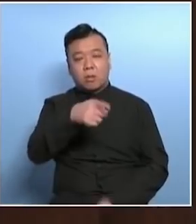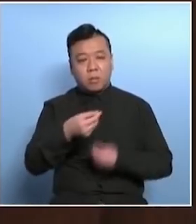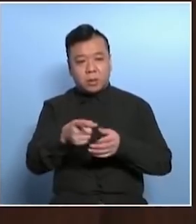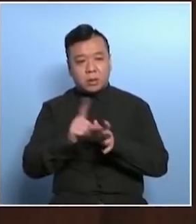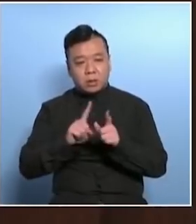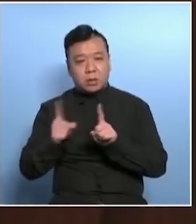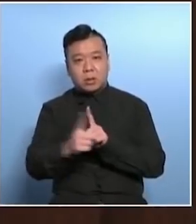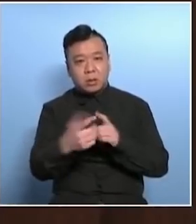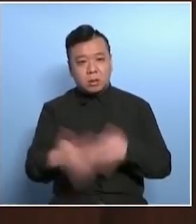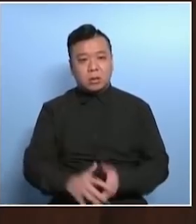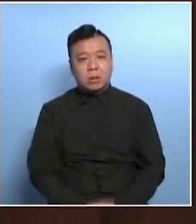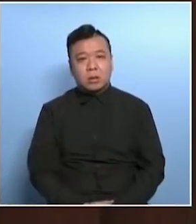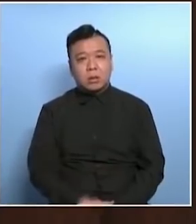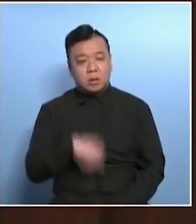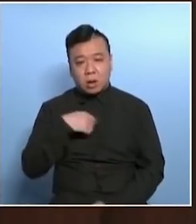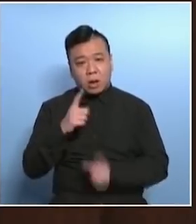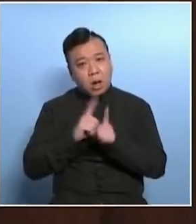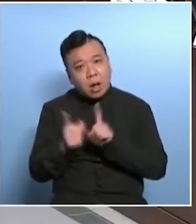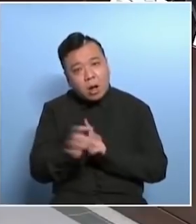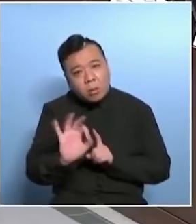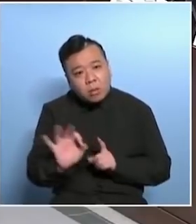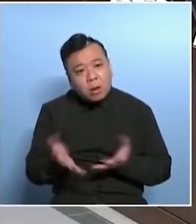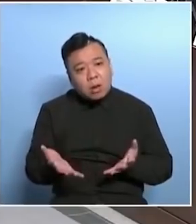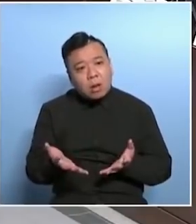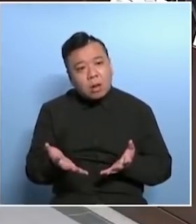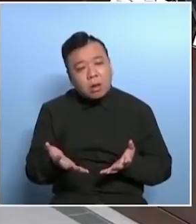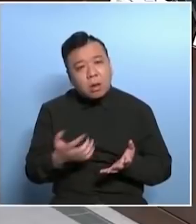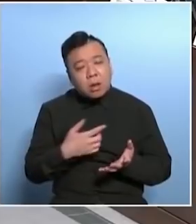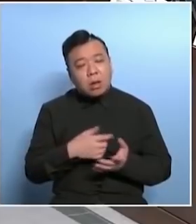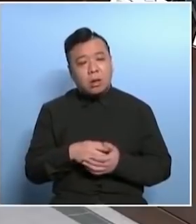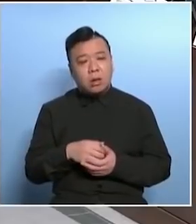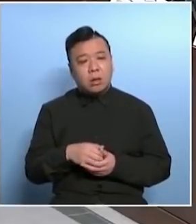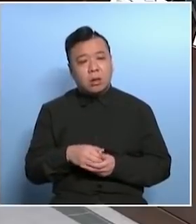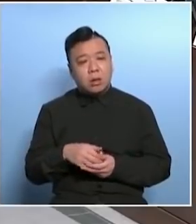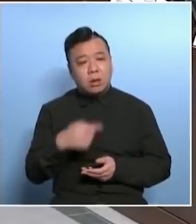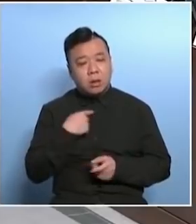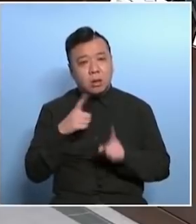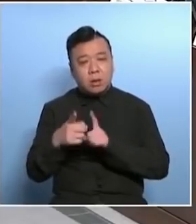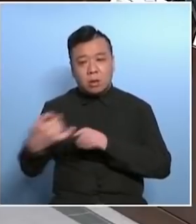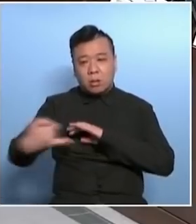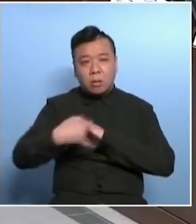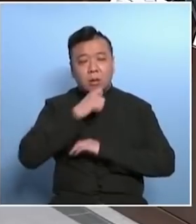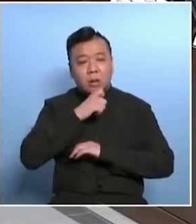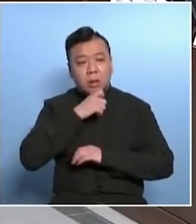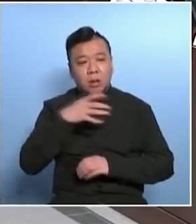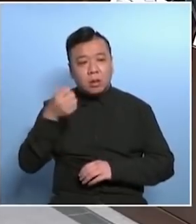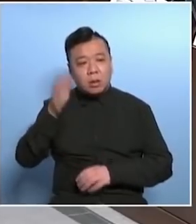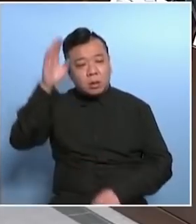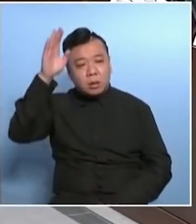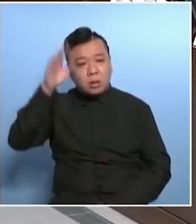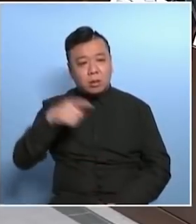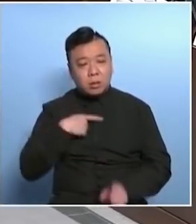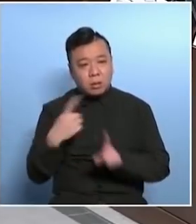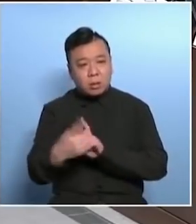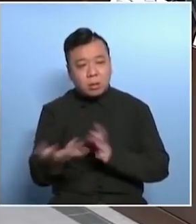係打尖啊！ 我完全係冇打尖，你點解可以話我打尖啊？ 都將你 呢個係冒犯喎，調翻轉頭，主席 呢個唔係